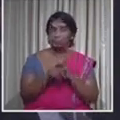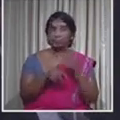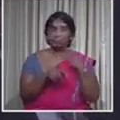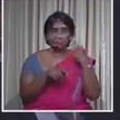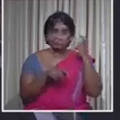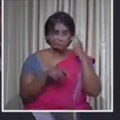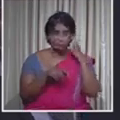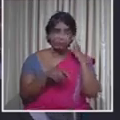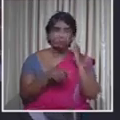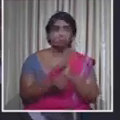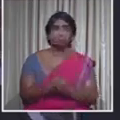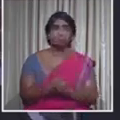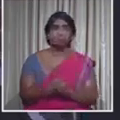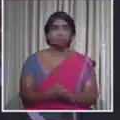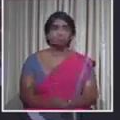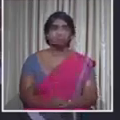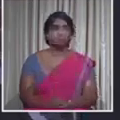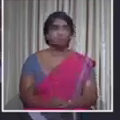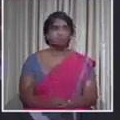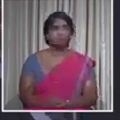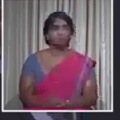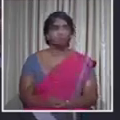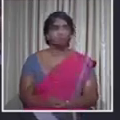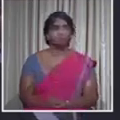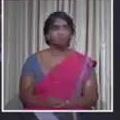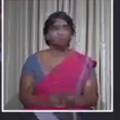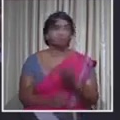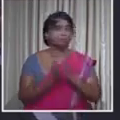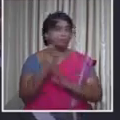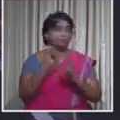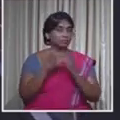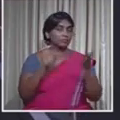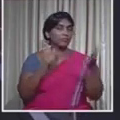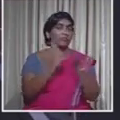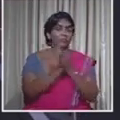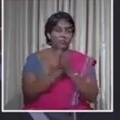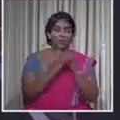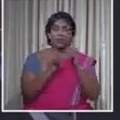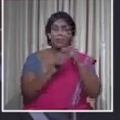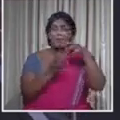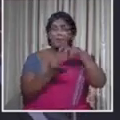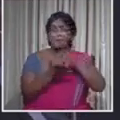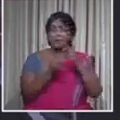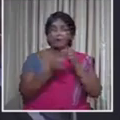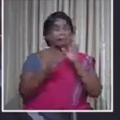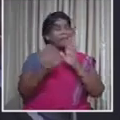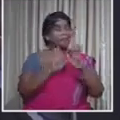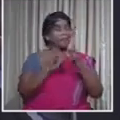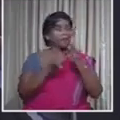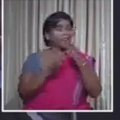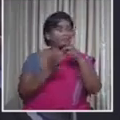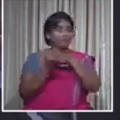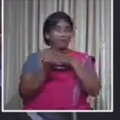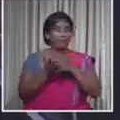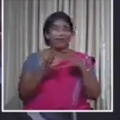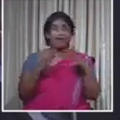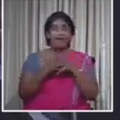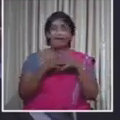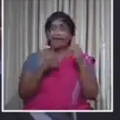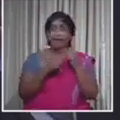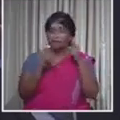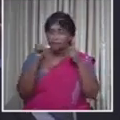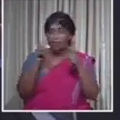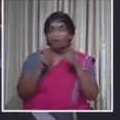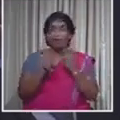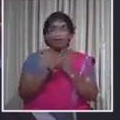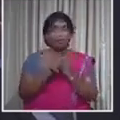දන්නවා දැන් මේ අමාත්‍යාංශයට සම්බන්ධයි පළාත් සභාව පළාත් පාලන ආයතන වාරියපල ප්‍රාදේශ සභාවේ